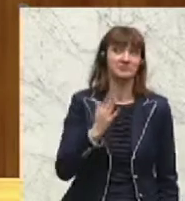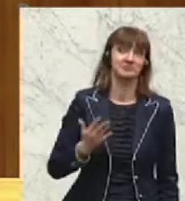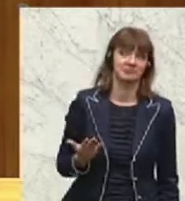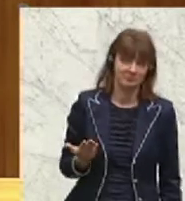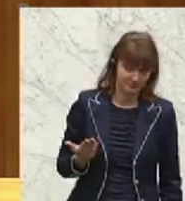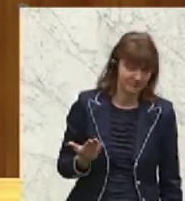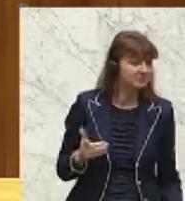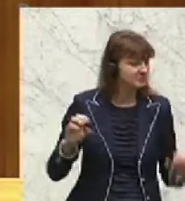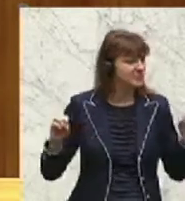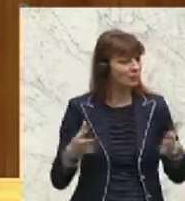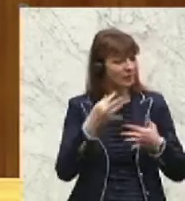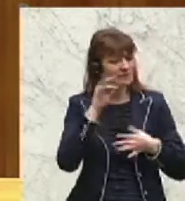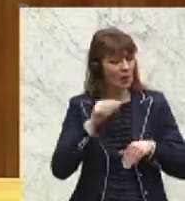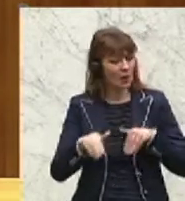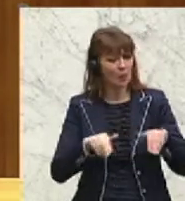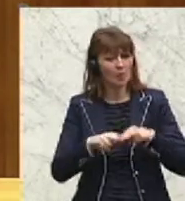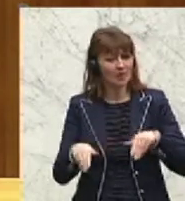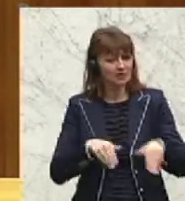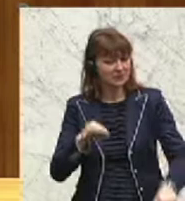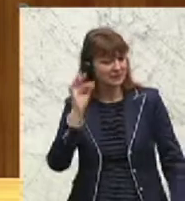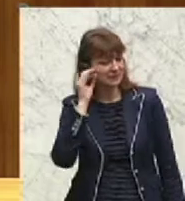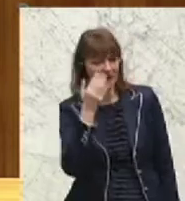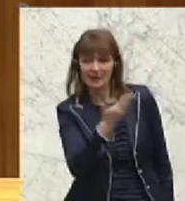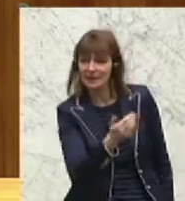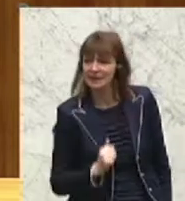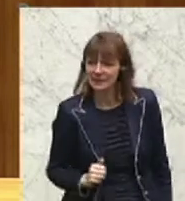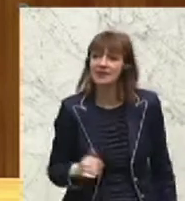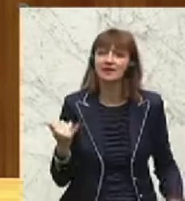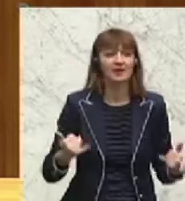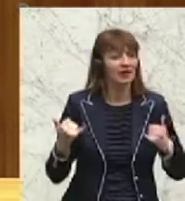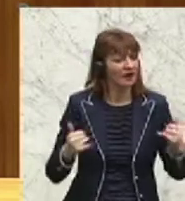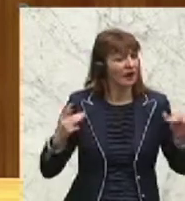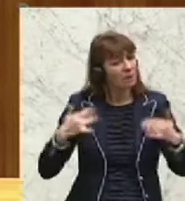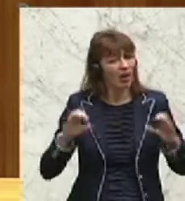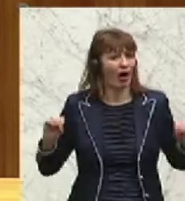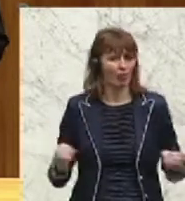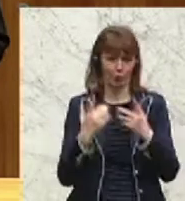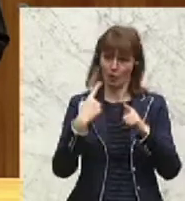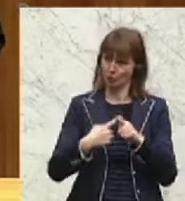Aktueller, Frau Bundesministerin, könnte eine aktuelle Stunde nicht sein,